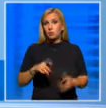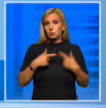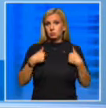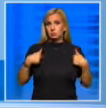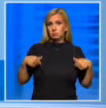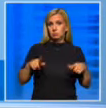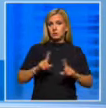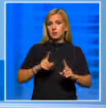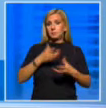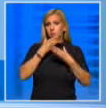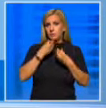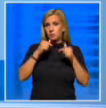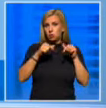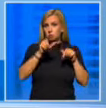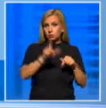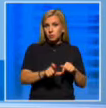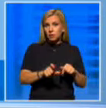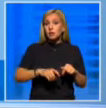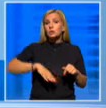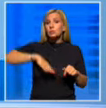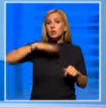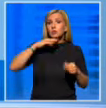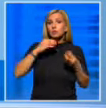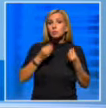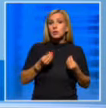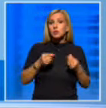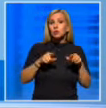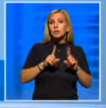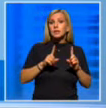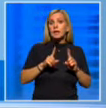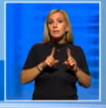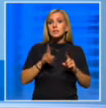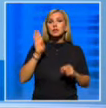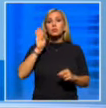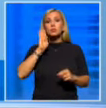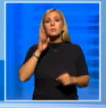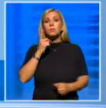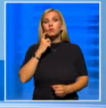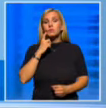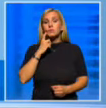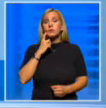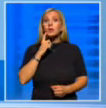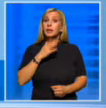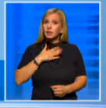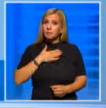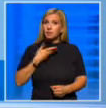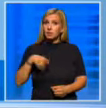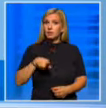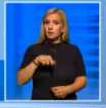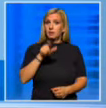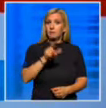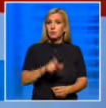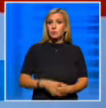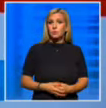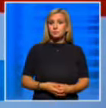този човек достатъчно добре, за да знаем, че той няма да се подчинява на Борисов. Има такива хора. А те как да ви